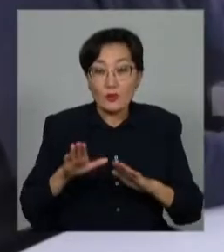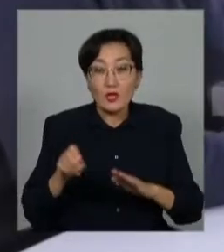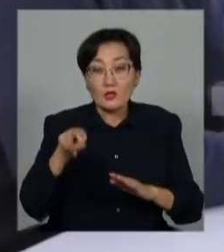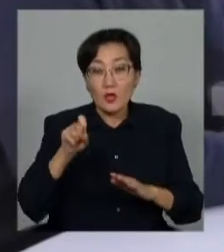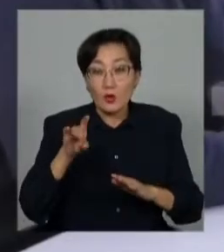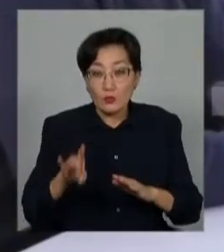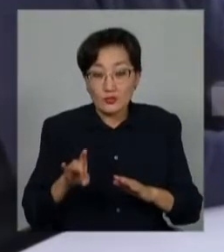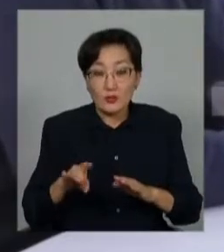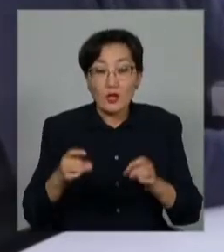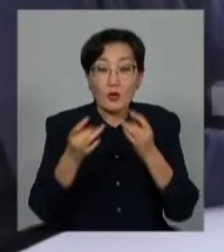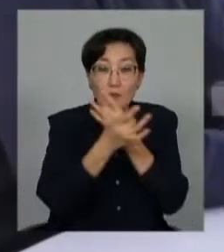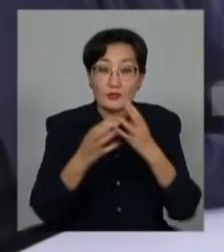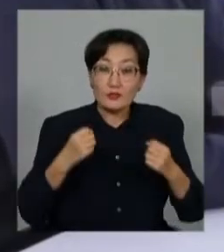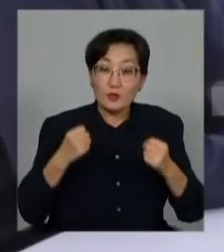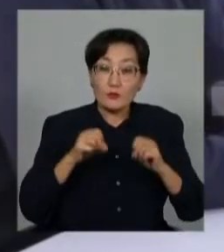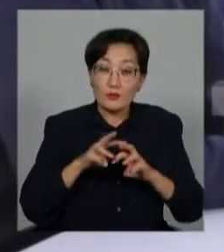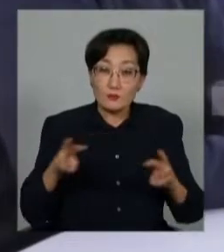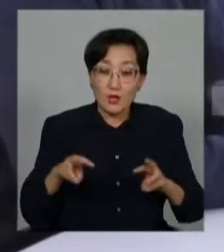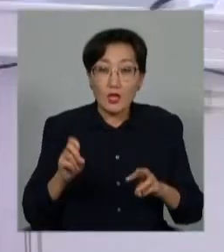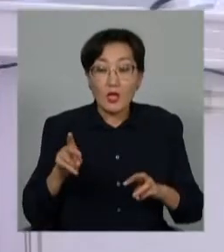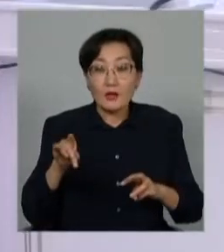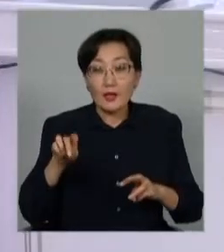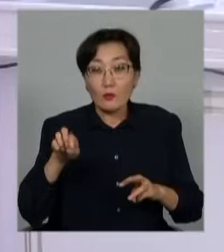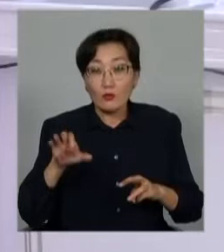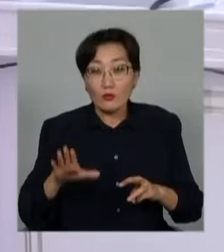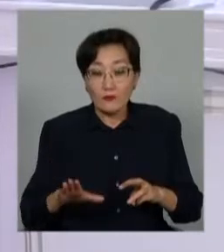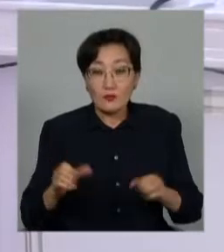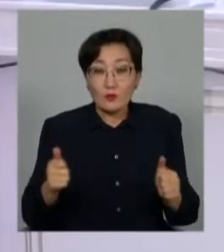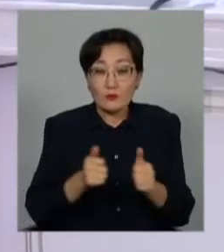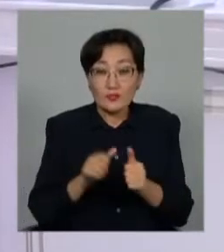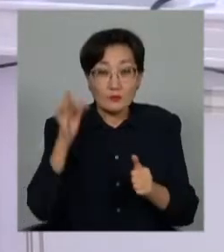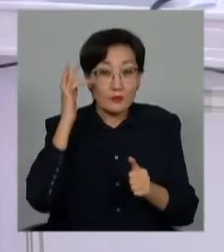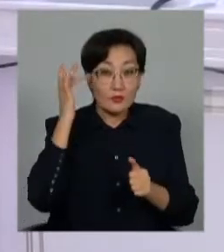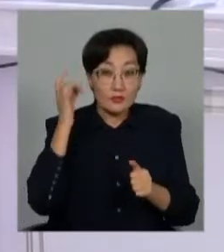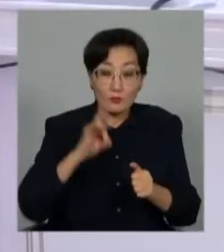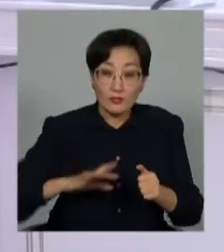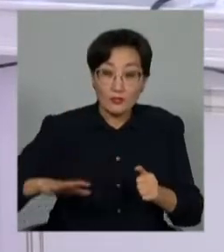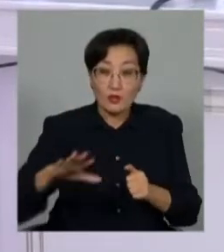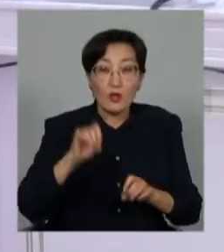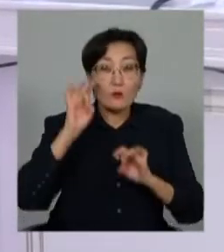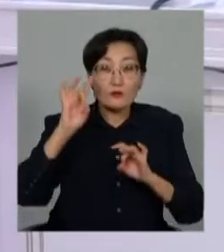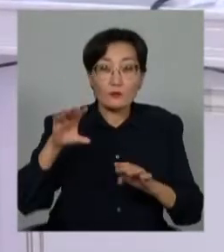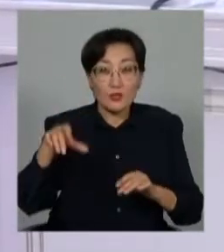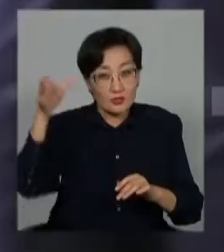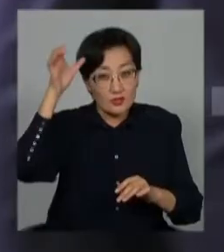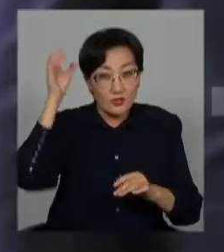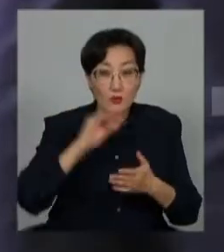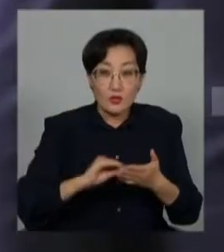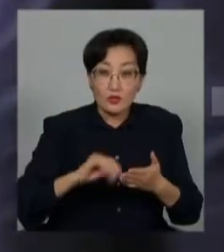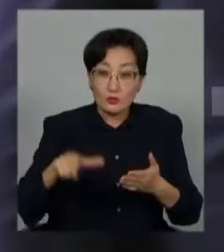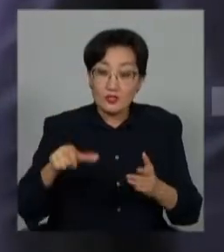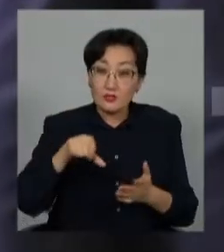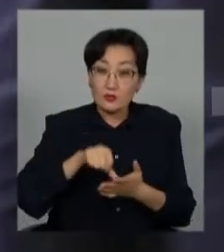Дәурен Абаев, мәдениет және спорт министрі Ақтоты Райымқұлова және көршілес Қырғыз Республикасының белгілі ғалым жазушылары